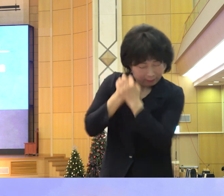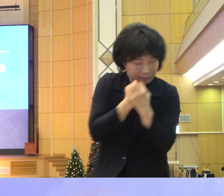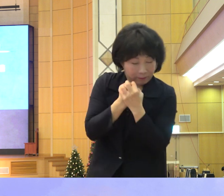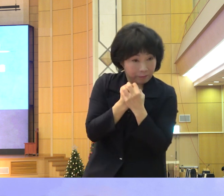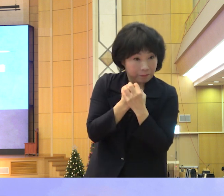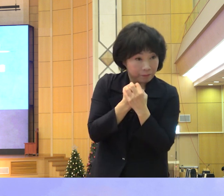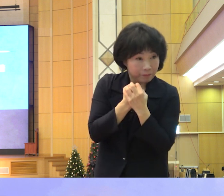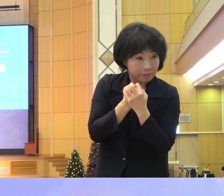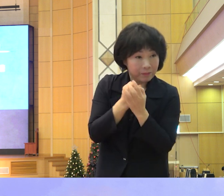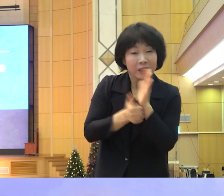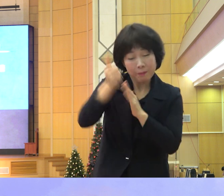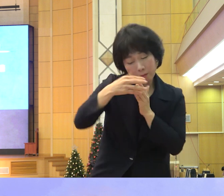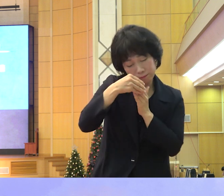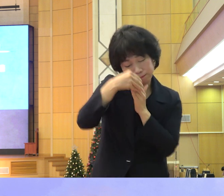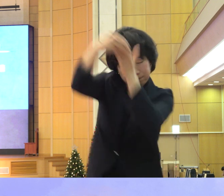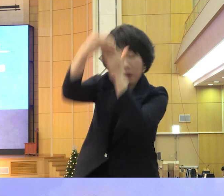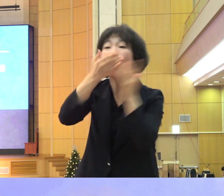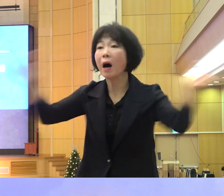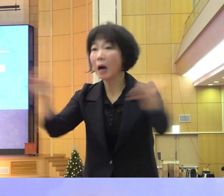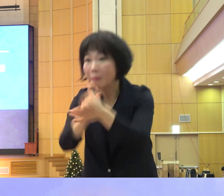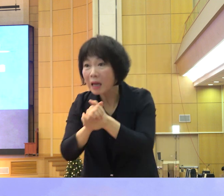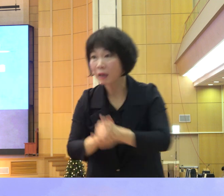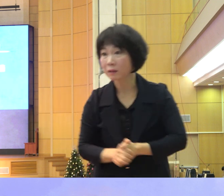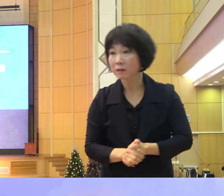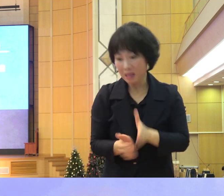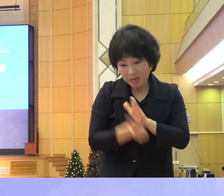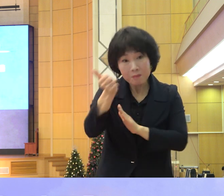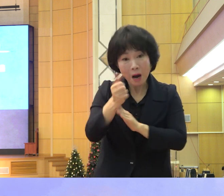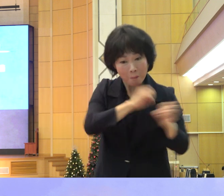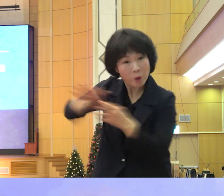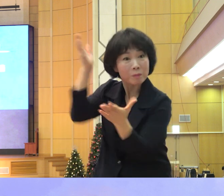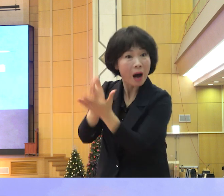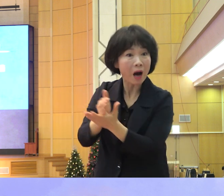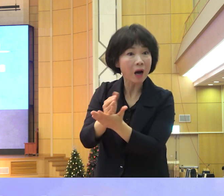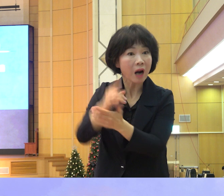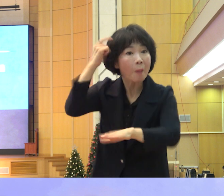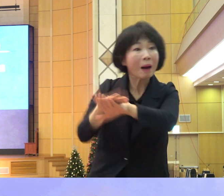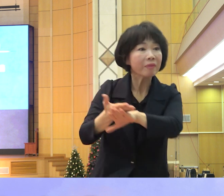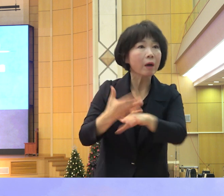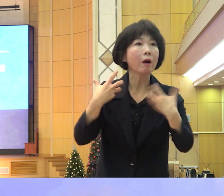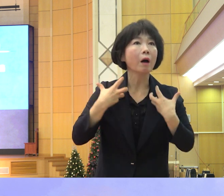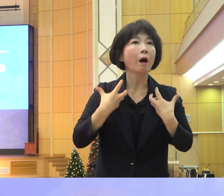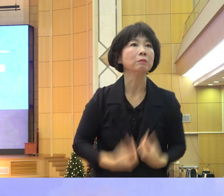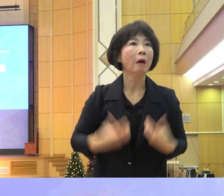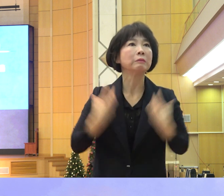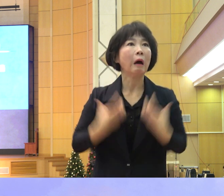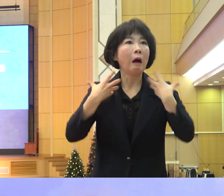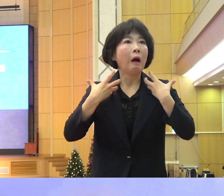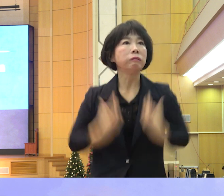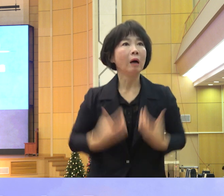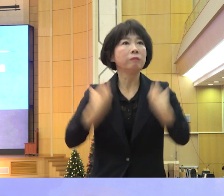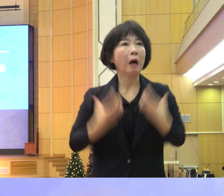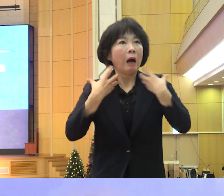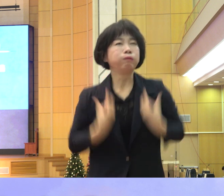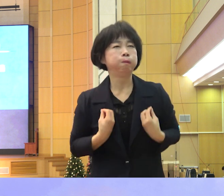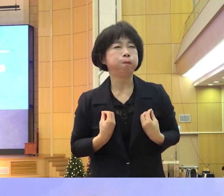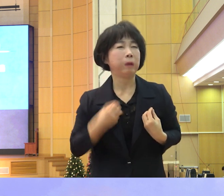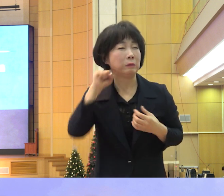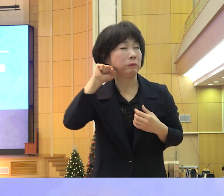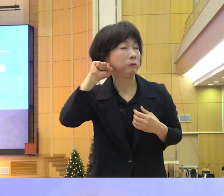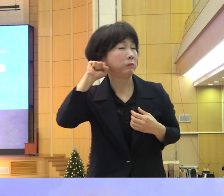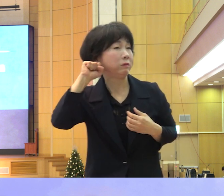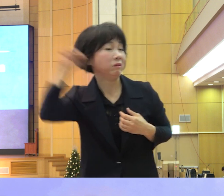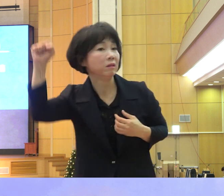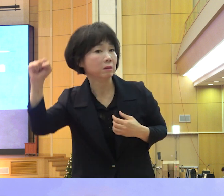여러분들을 희망으로 이끌고 가는 거예요. 희망이 없으니까 절망이니까 절망이 나를 절망으로 자꾸만 끌고